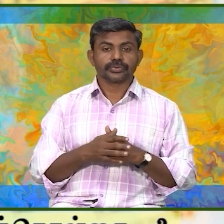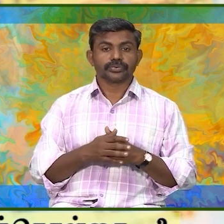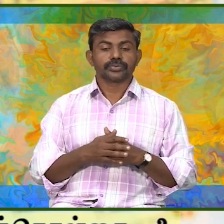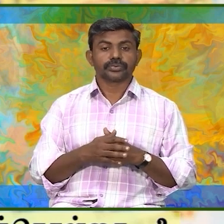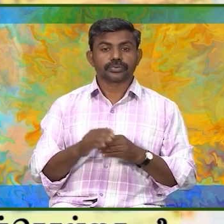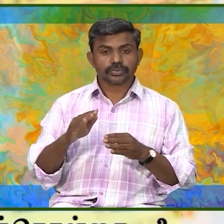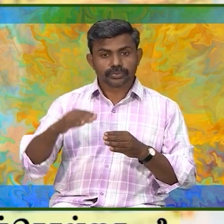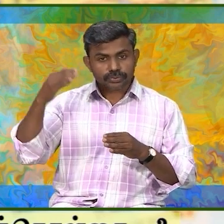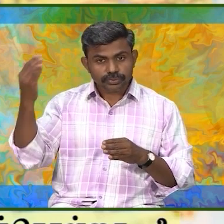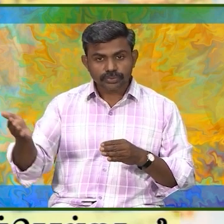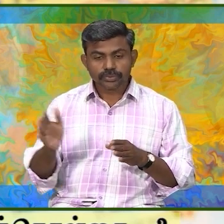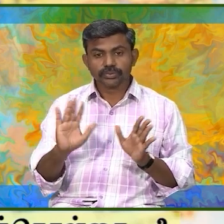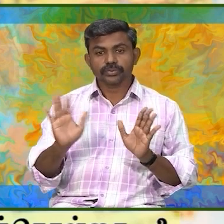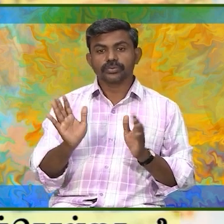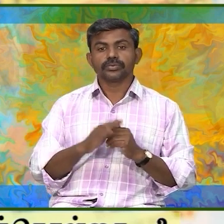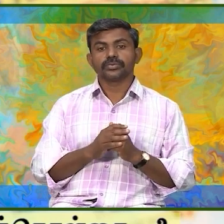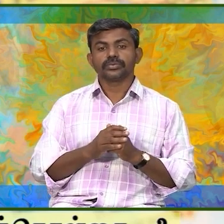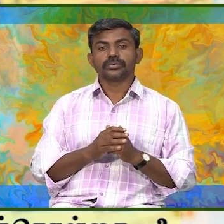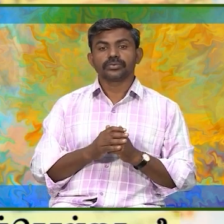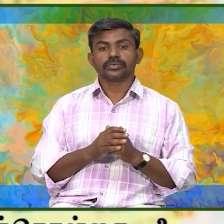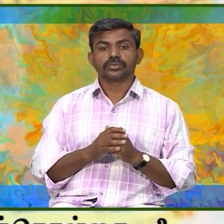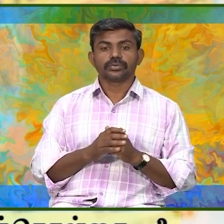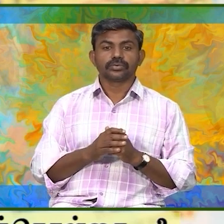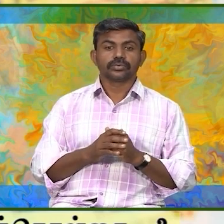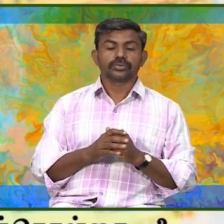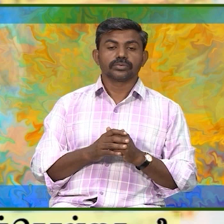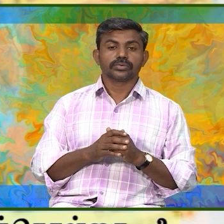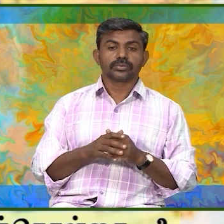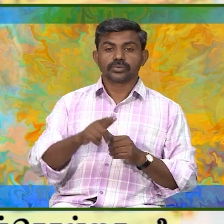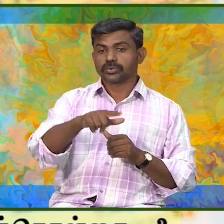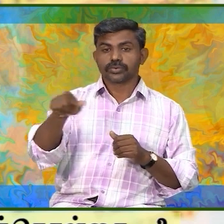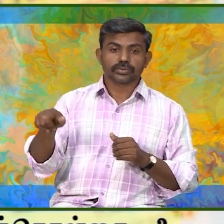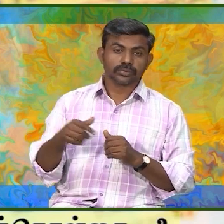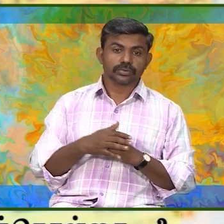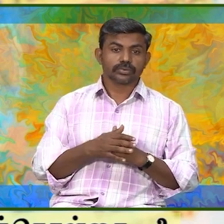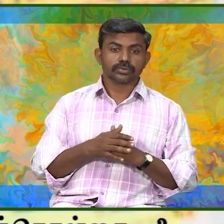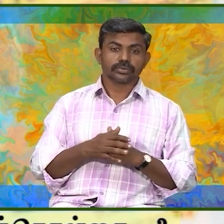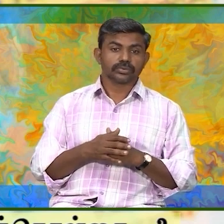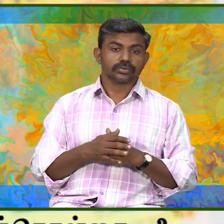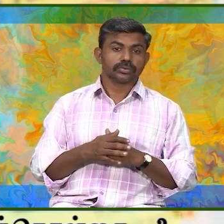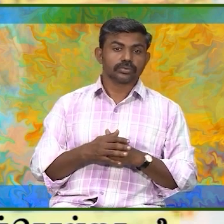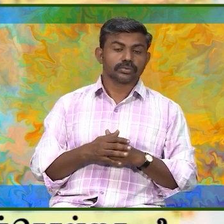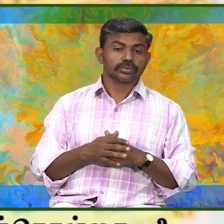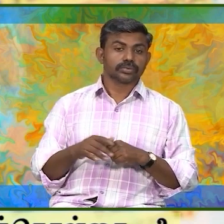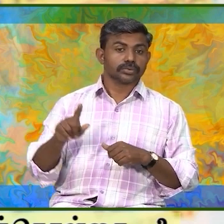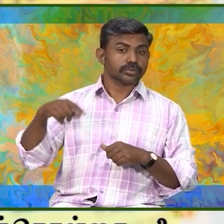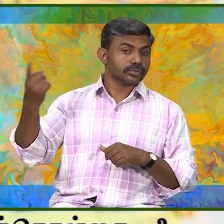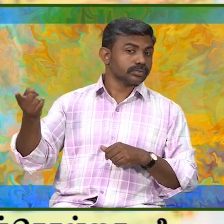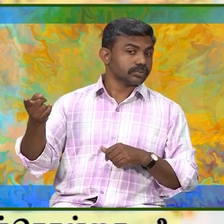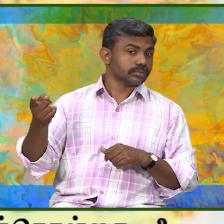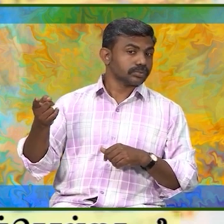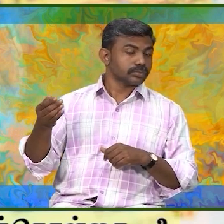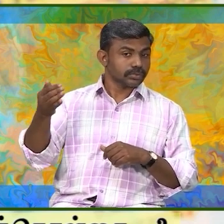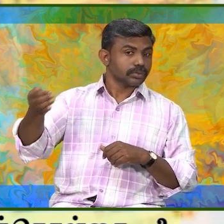எல்லையை மீறியதே கிடையாது. அது மட்டும் இல்லாமல் அவங்களுடைய ஆளுமை, நான் ஏற்கனவே சொல்லியிருக்கேன், இறையாண்மை என்றால் அவர்களுக்கு